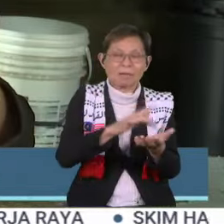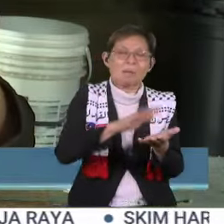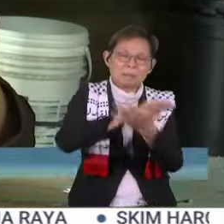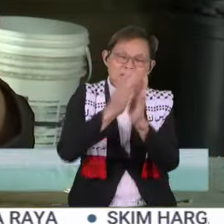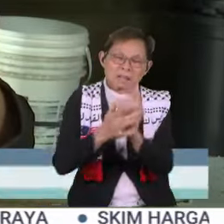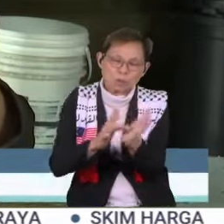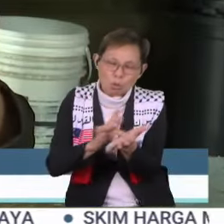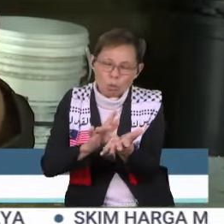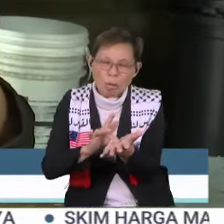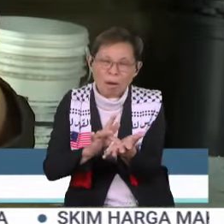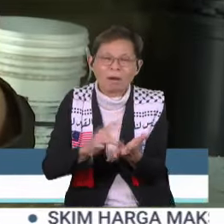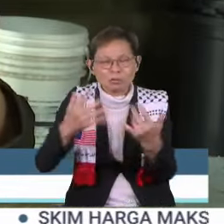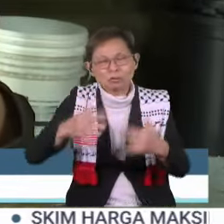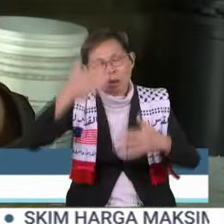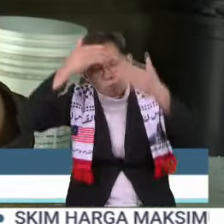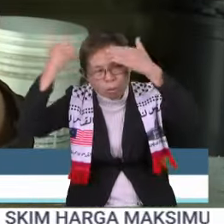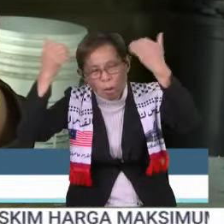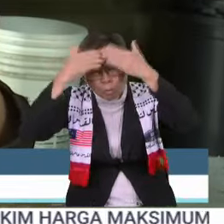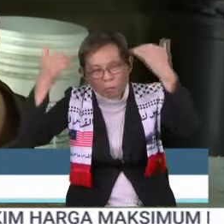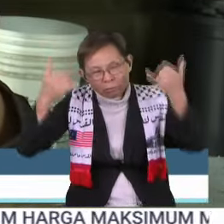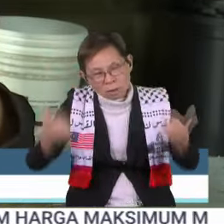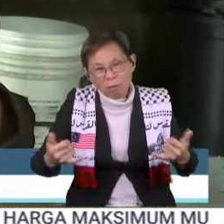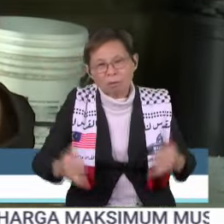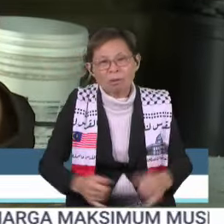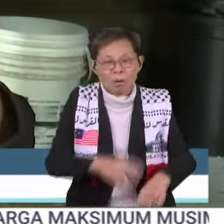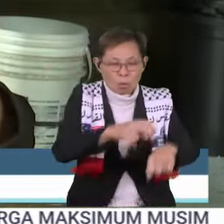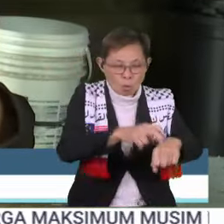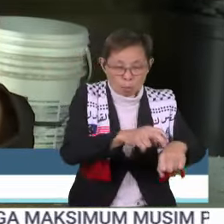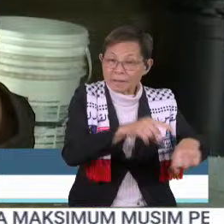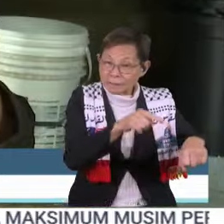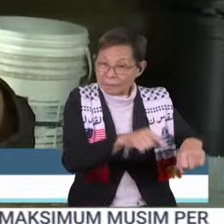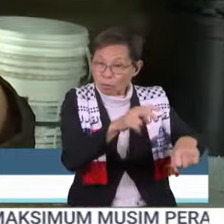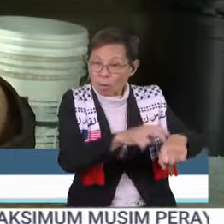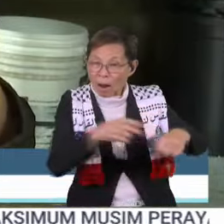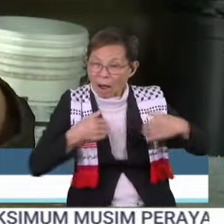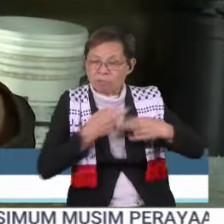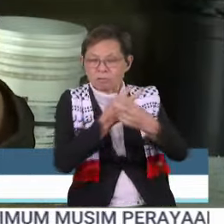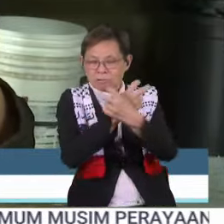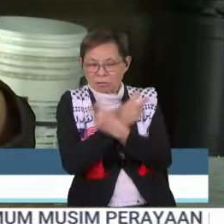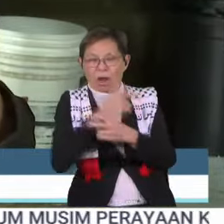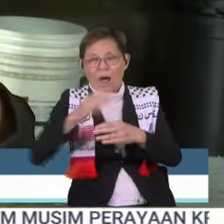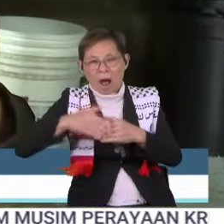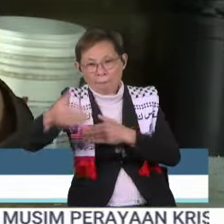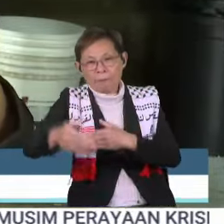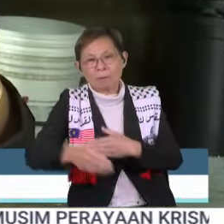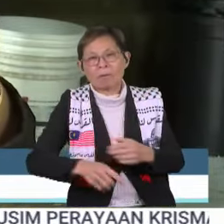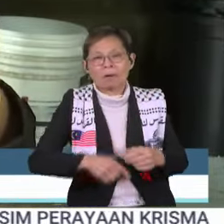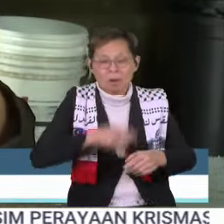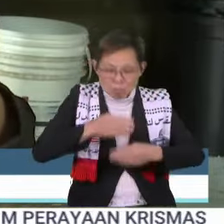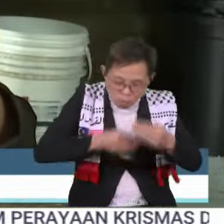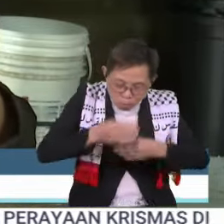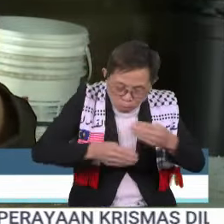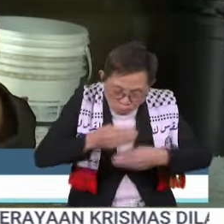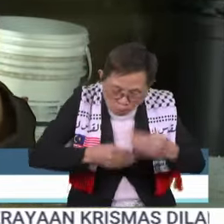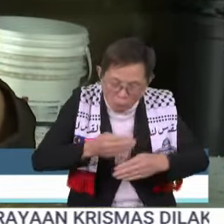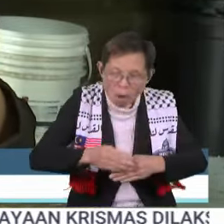sudah kian dilupakan oleh generasi sekarang. Dan ubi gadung ini sebenarnya mempunyai racun, namun selepas melalui beberapa